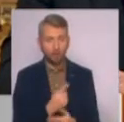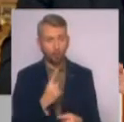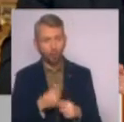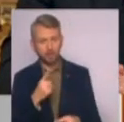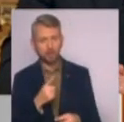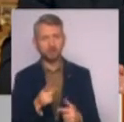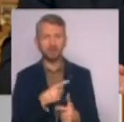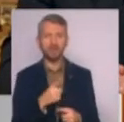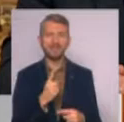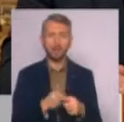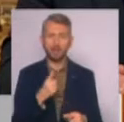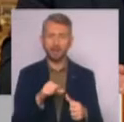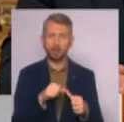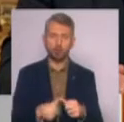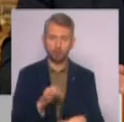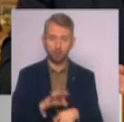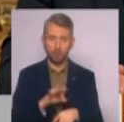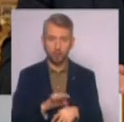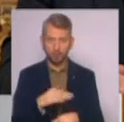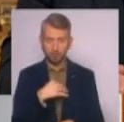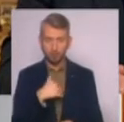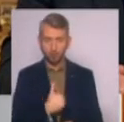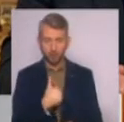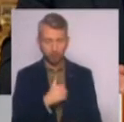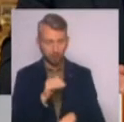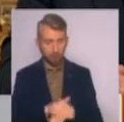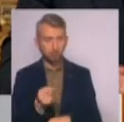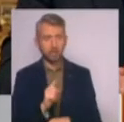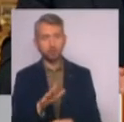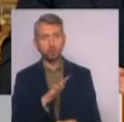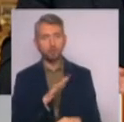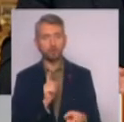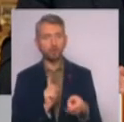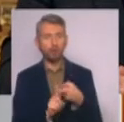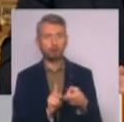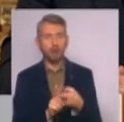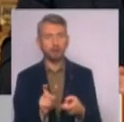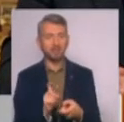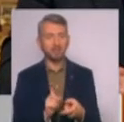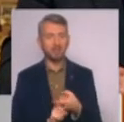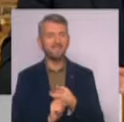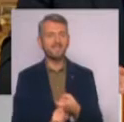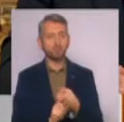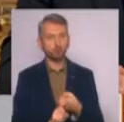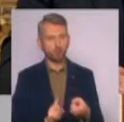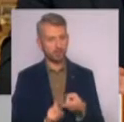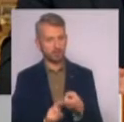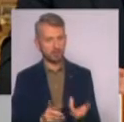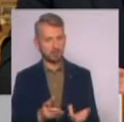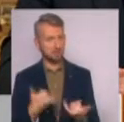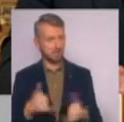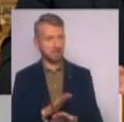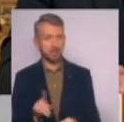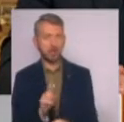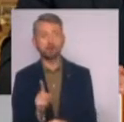чи загострення хронічного бронхіту, це свідчить про те, що був контакт з вірусною інфекцією. Адже не дивина,